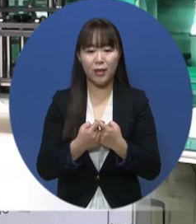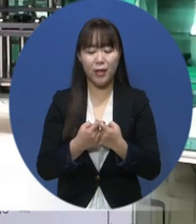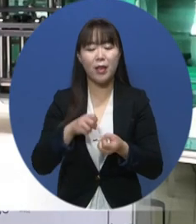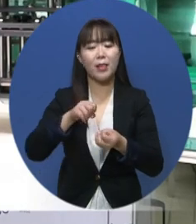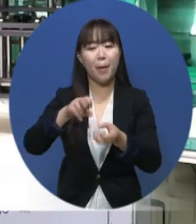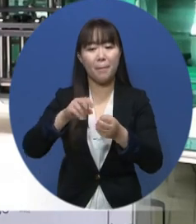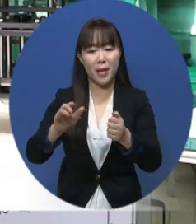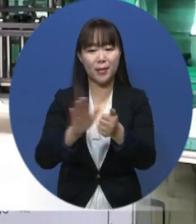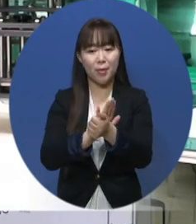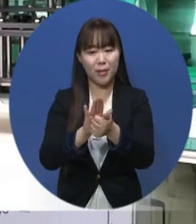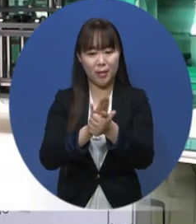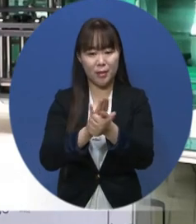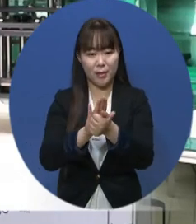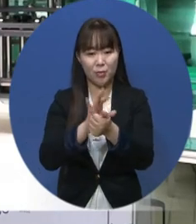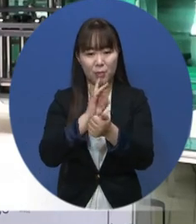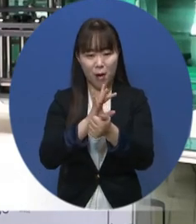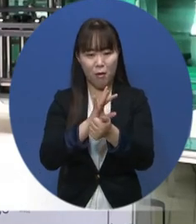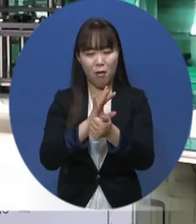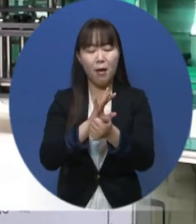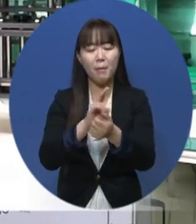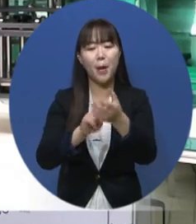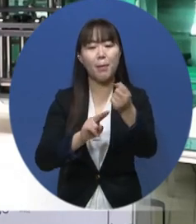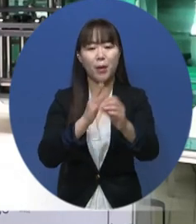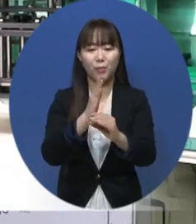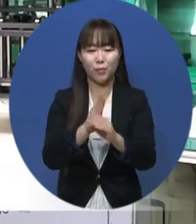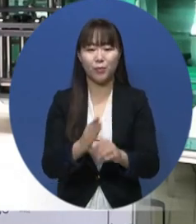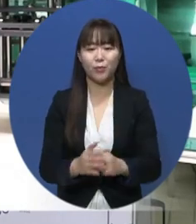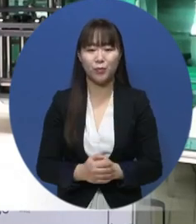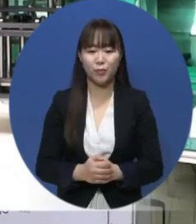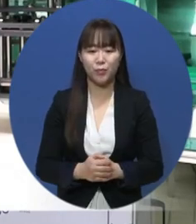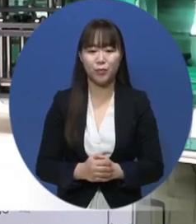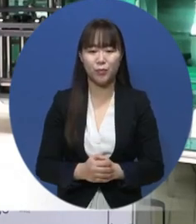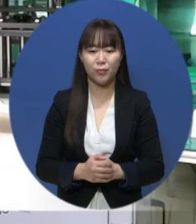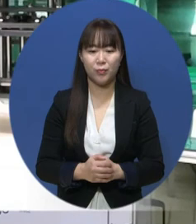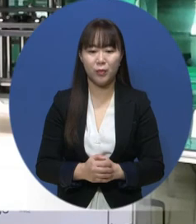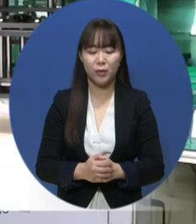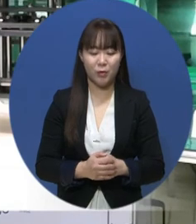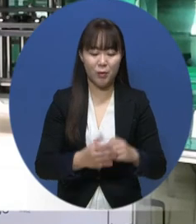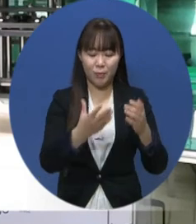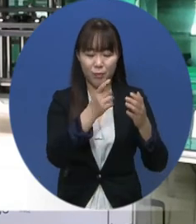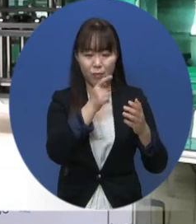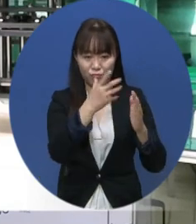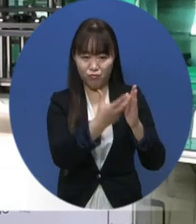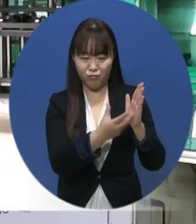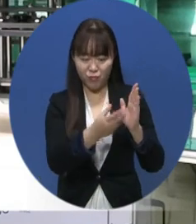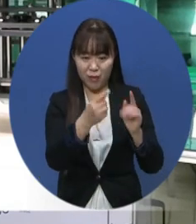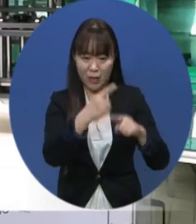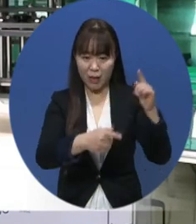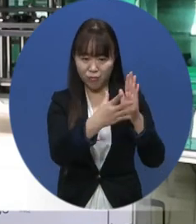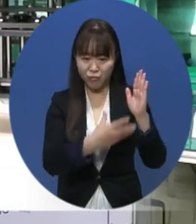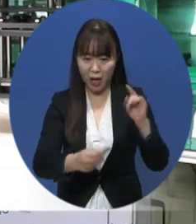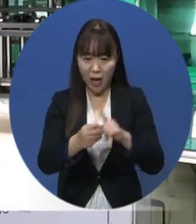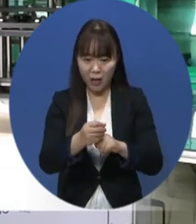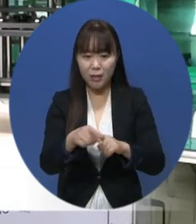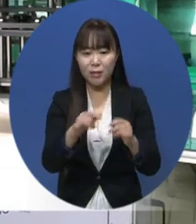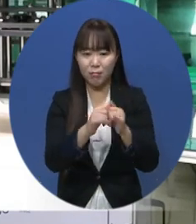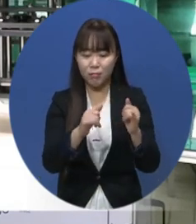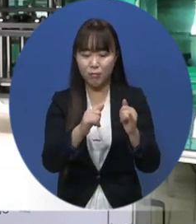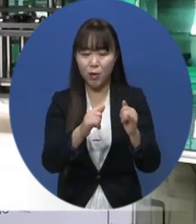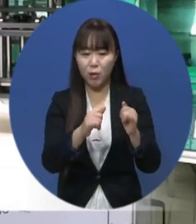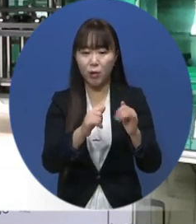택배 서비스로 원활하게 판매를 하고 있습니다. 그래서 우리 채취 농가에서는 현재 고로쇠를 채취해